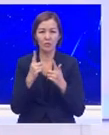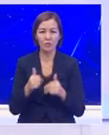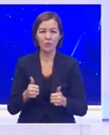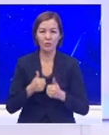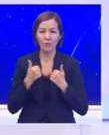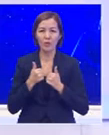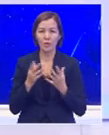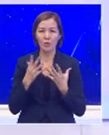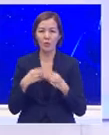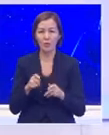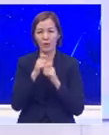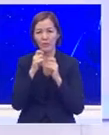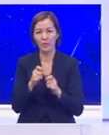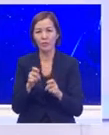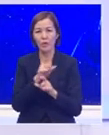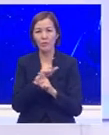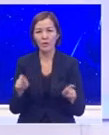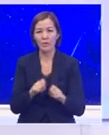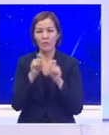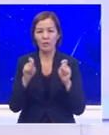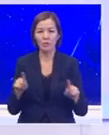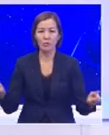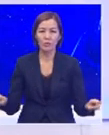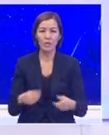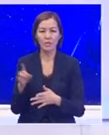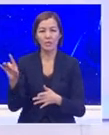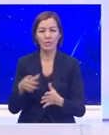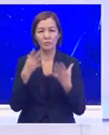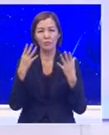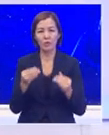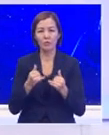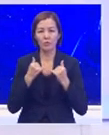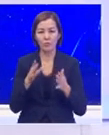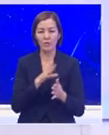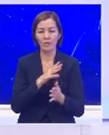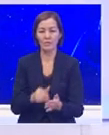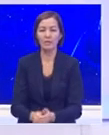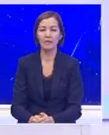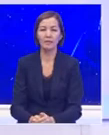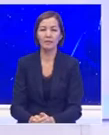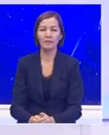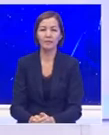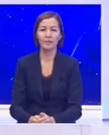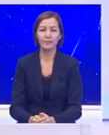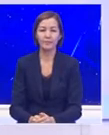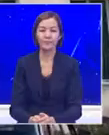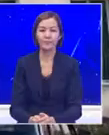жаңа Қазақстан құруға ұмтылған қоғамға тарту. Мекеме ашылуы да жаңғырған республика күніне орайластырылды.